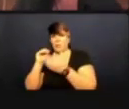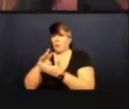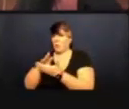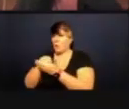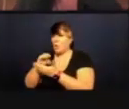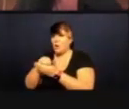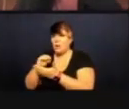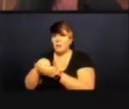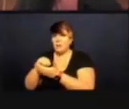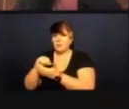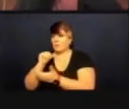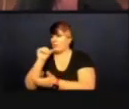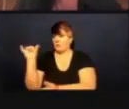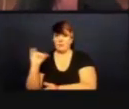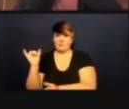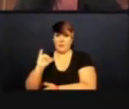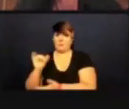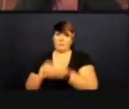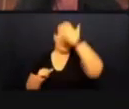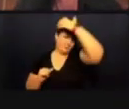1970.